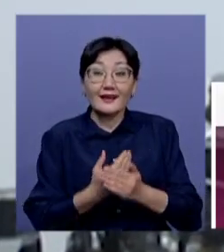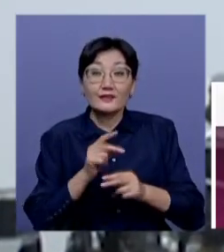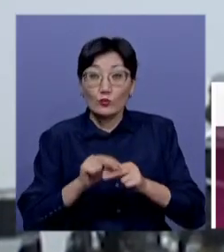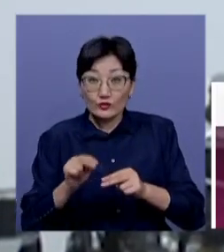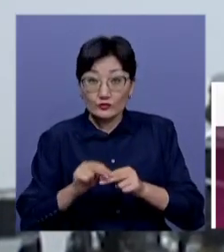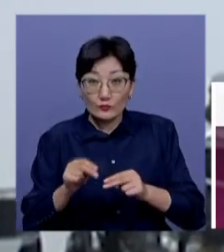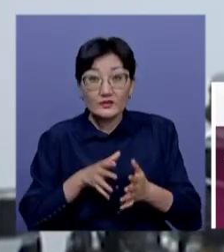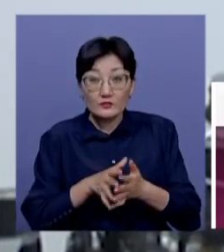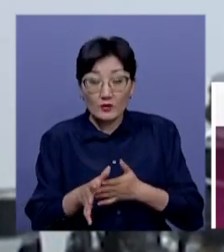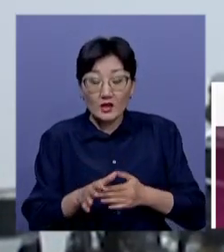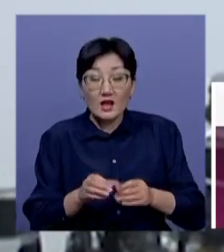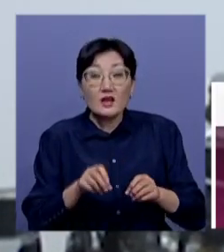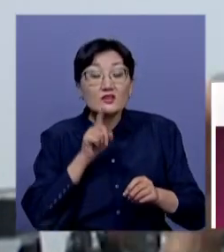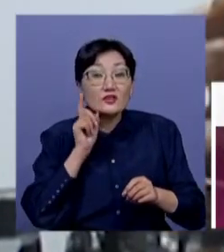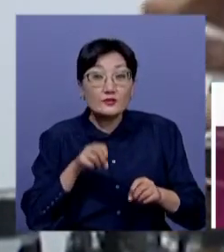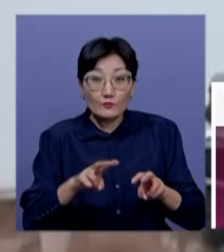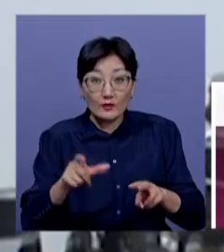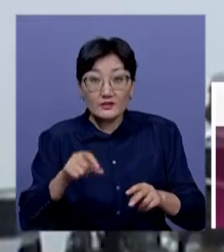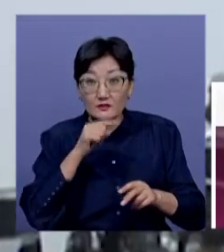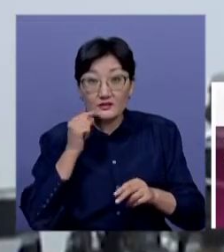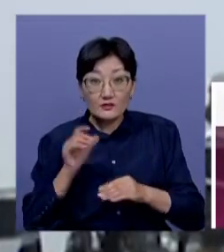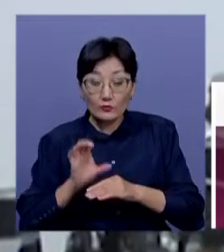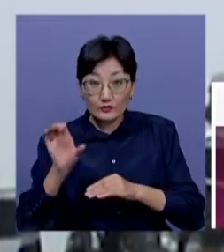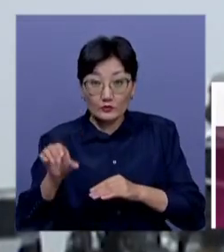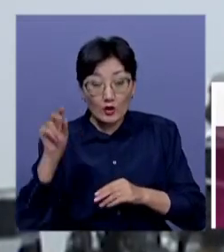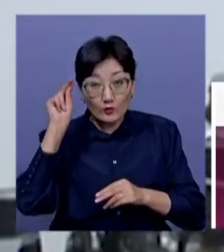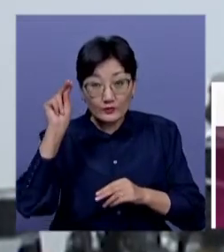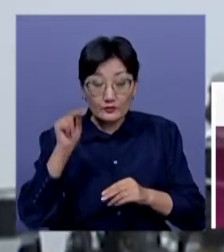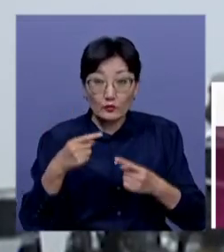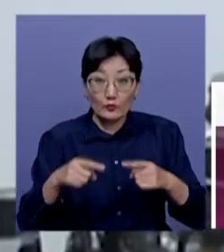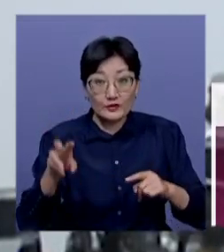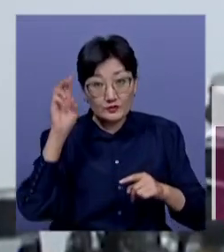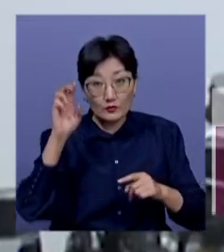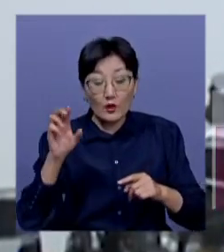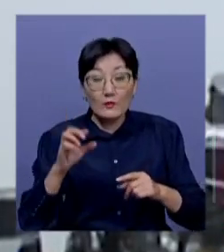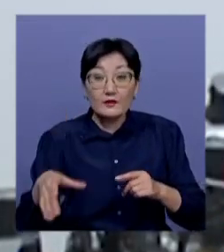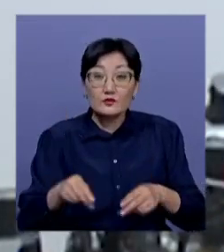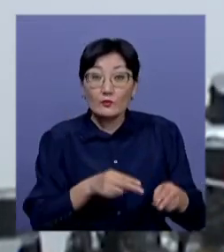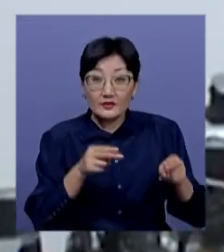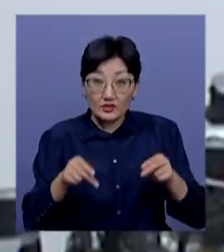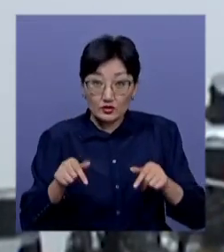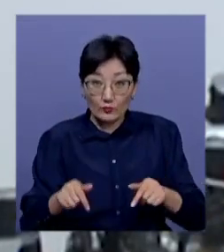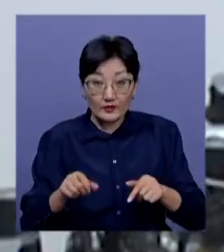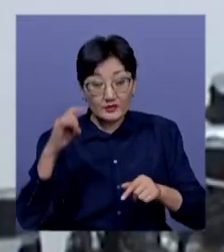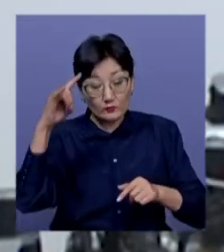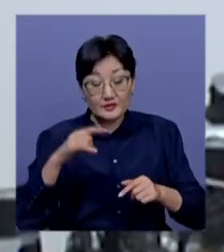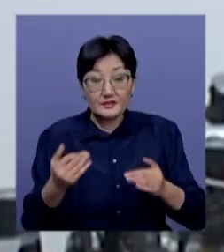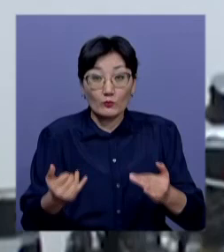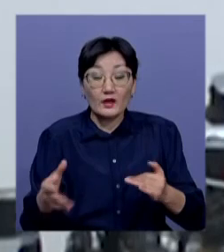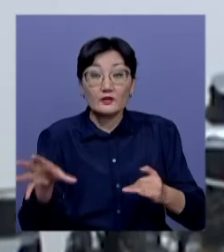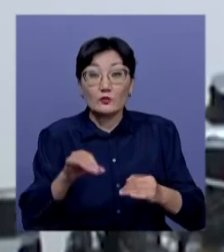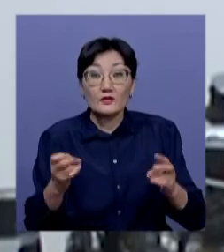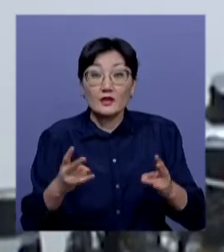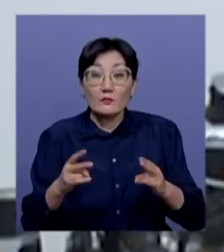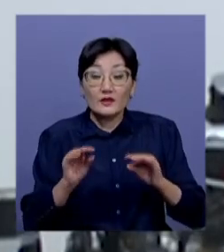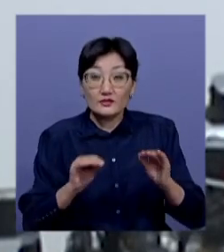кетеді. Тіпті жас маманды Ресейге жібереміз. Үйрету үшін өзге елден мамандар шақырамыз. Қазақстанда заманауи барлық